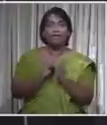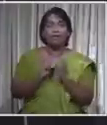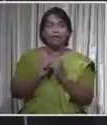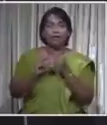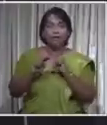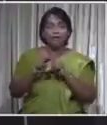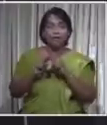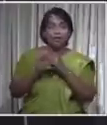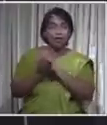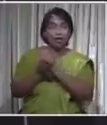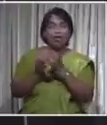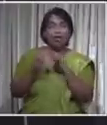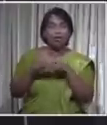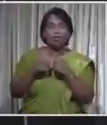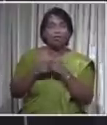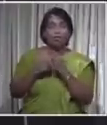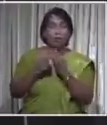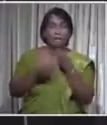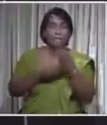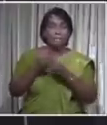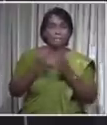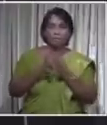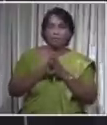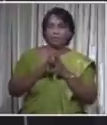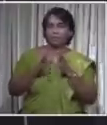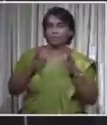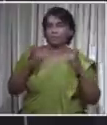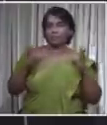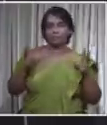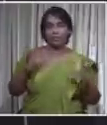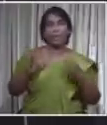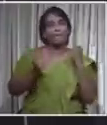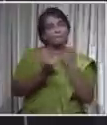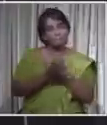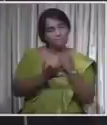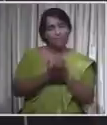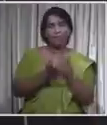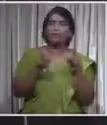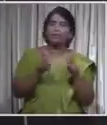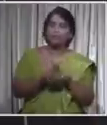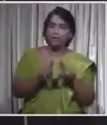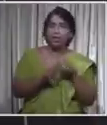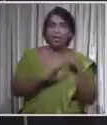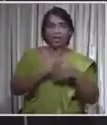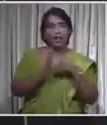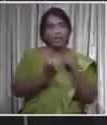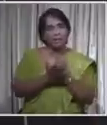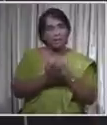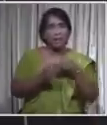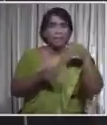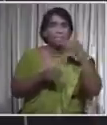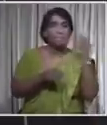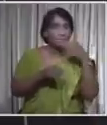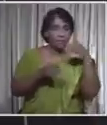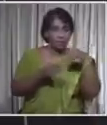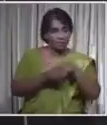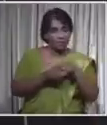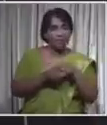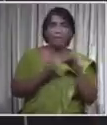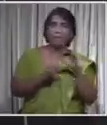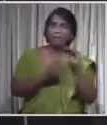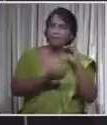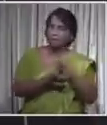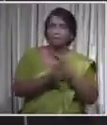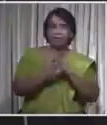කම්පැනි එන්න එන්න ඒගොල්ලන්ගේ බිස්නස් එක වැඩි කරගත්තා. බැංකුත් එහෙමයි. ලංකා බැංකුවද, මහජන බැංකුවද, පුද්ගලික